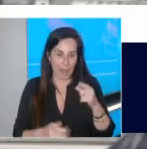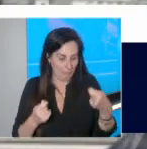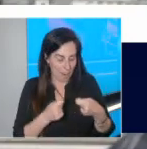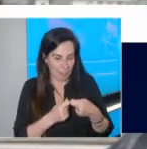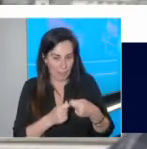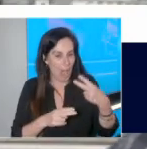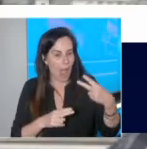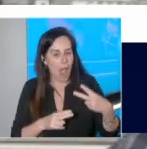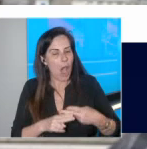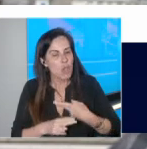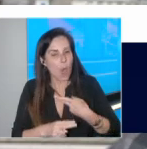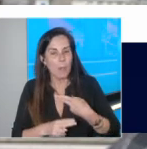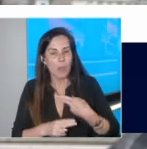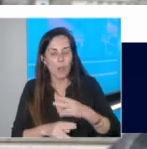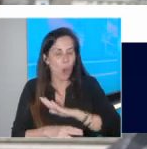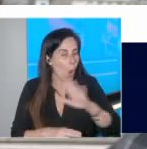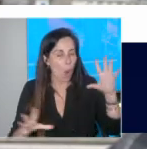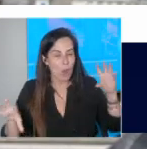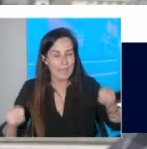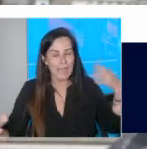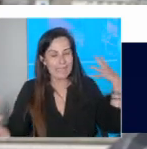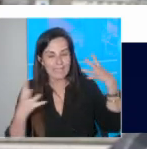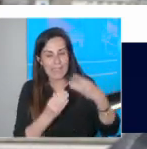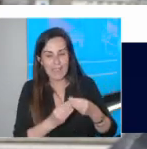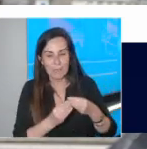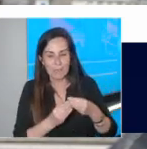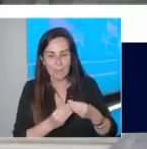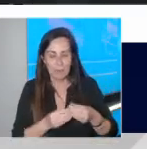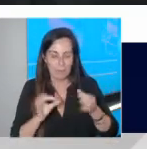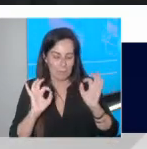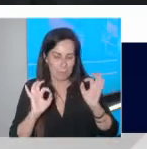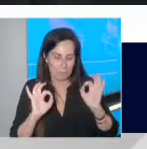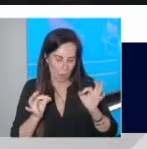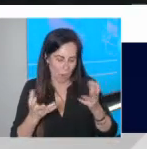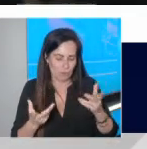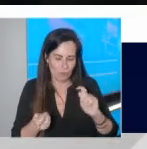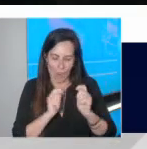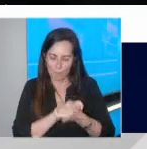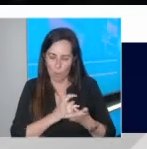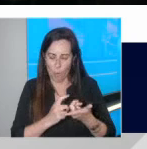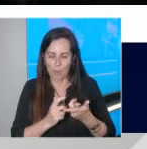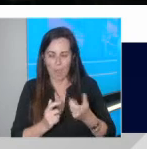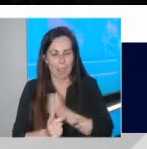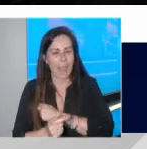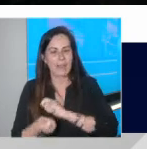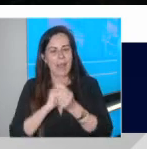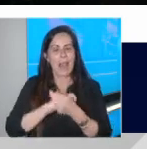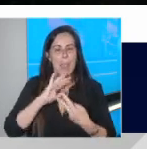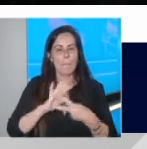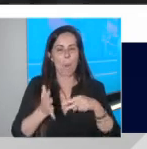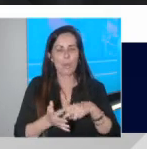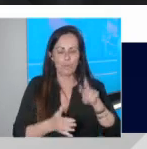מבחינת הנורמות, כל נשיא, ואת צודקת, בטח מאז הפוליטיזציה של הדת בשנות ה-70, והעלייה של